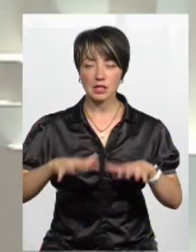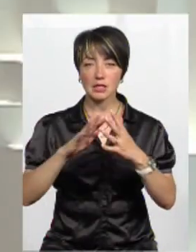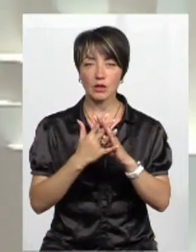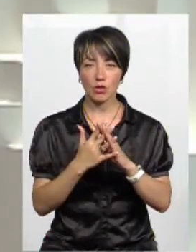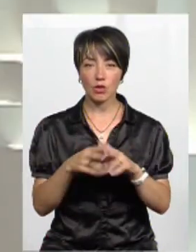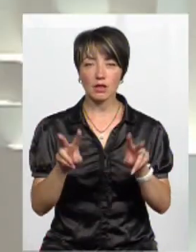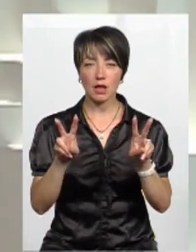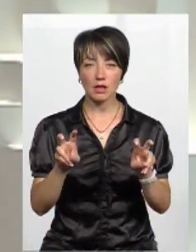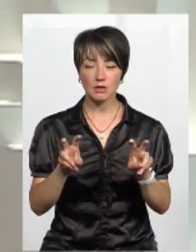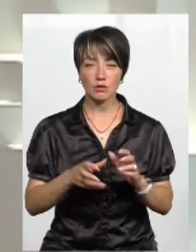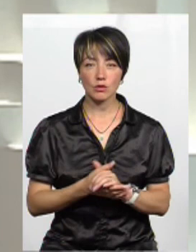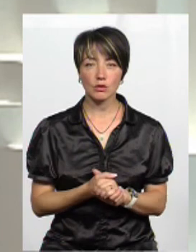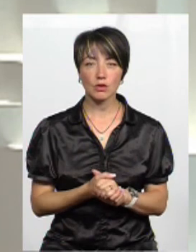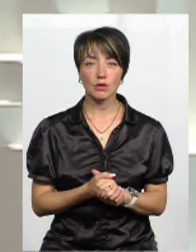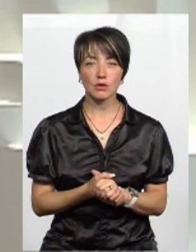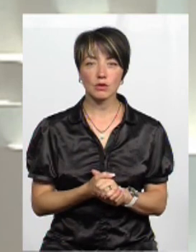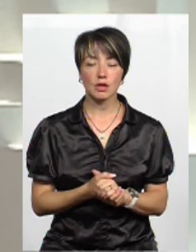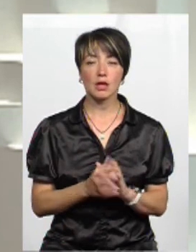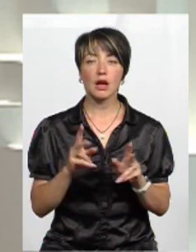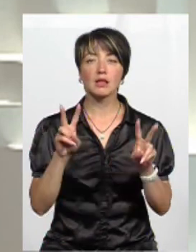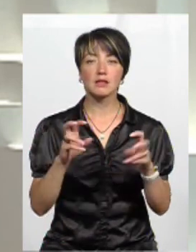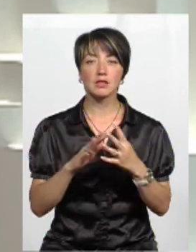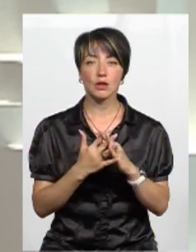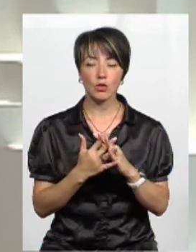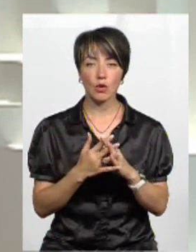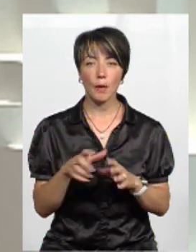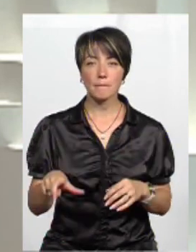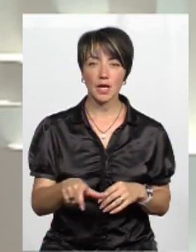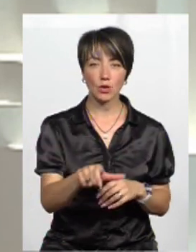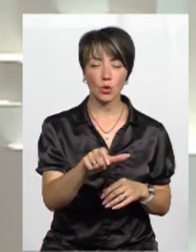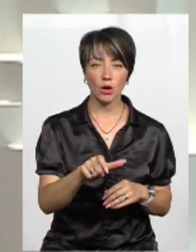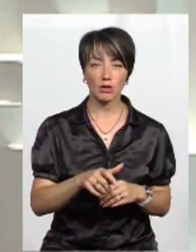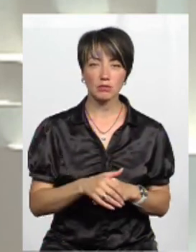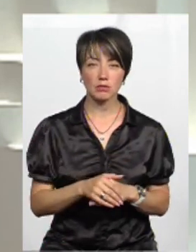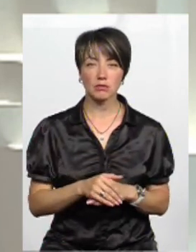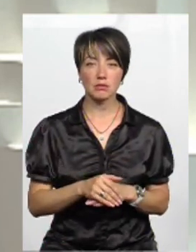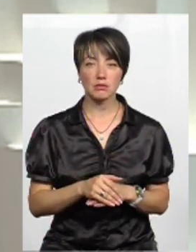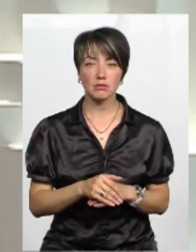з одноіменною назвою. Як називається село і притока?